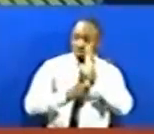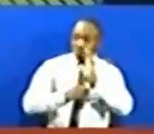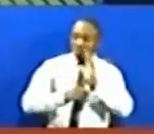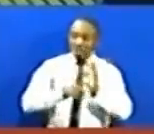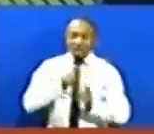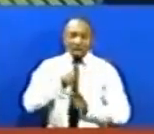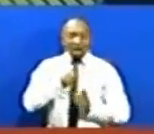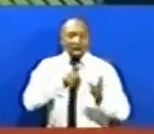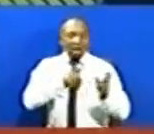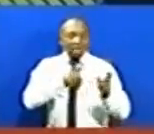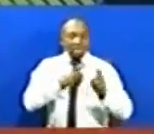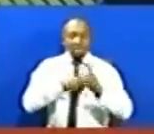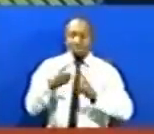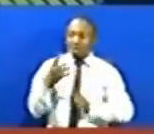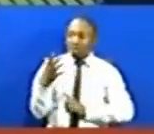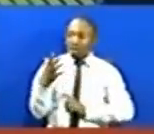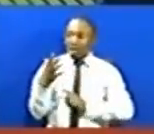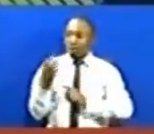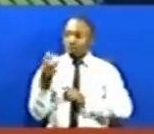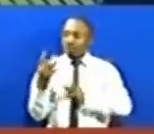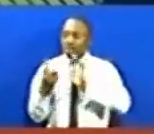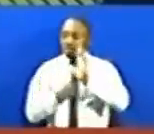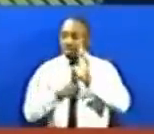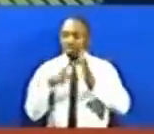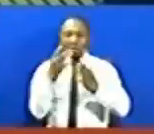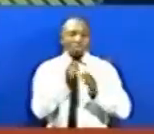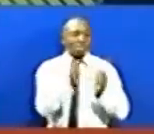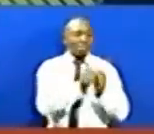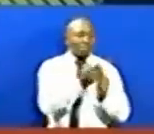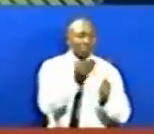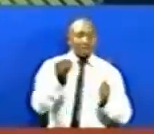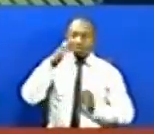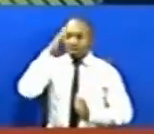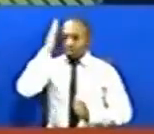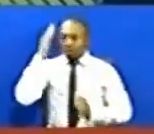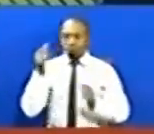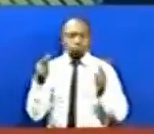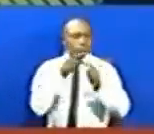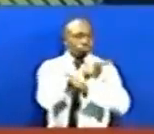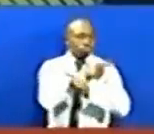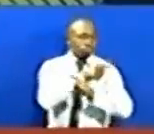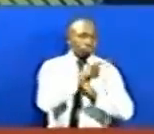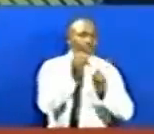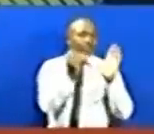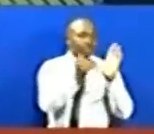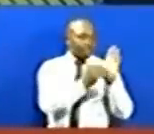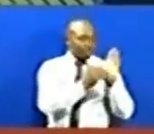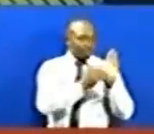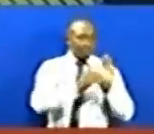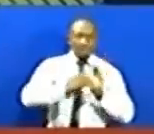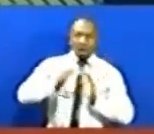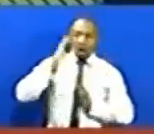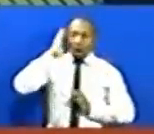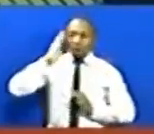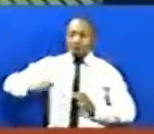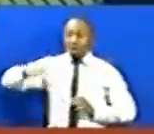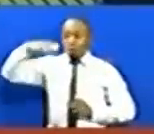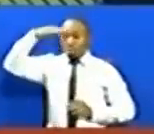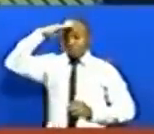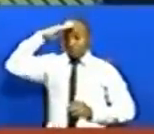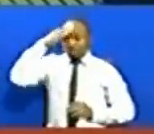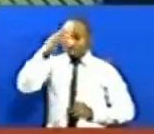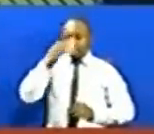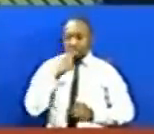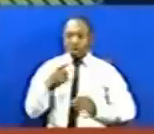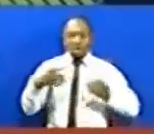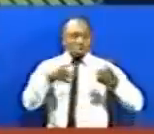risasi 536 pamoja na nyara za serikali kinyume na sheria. Kamanda wa polisi mkoani Shinyanga Debora Magiligimba